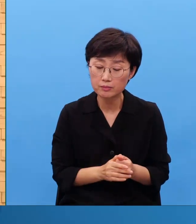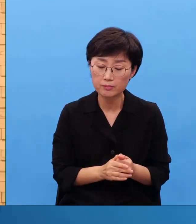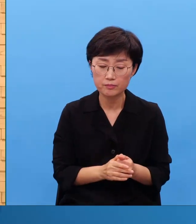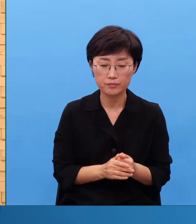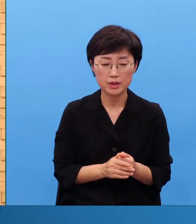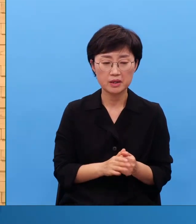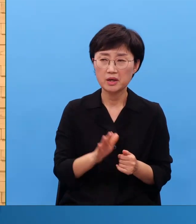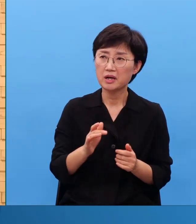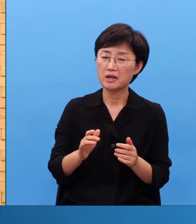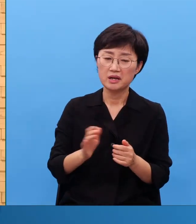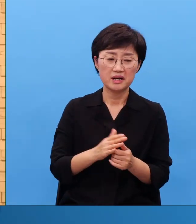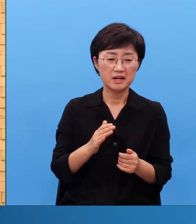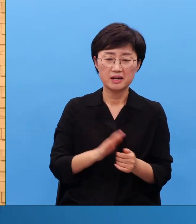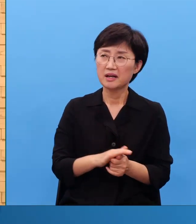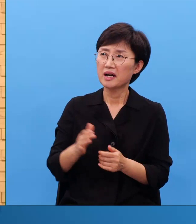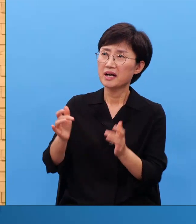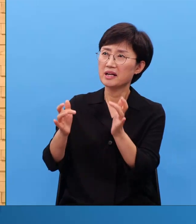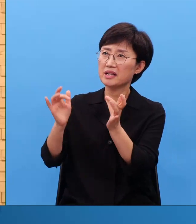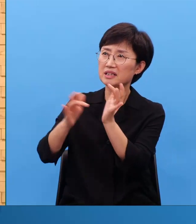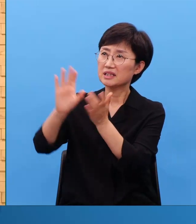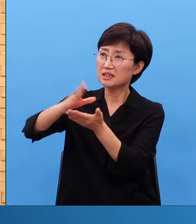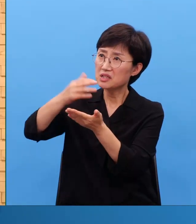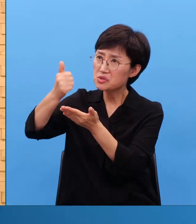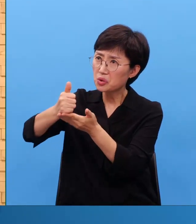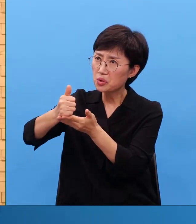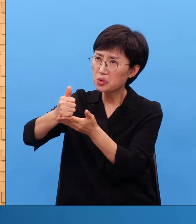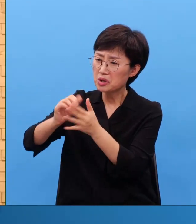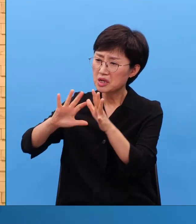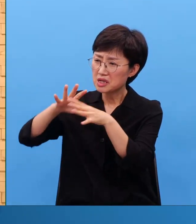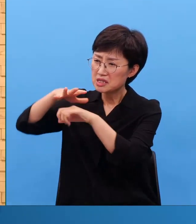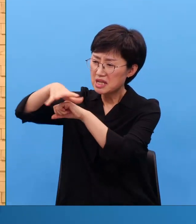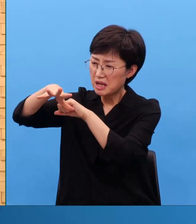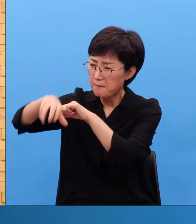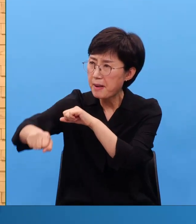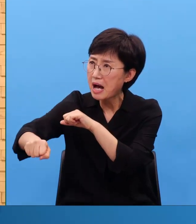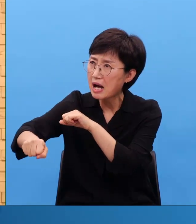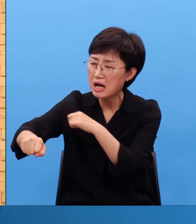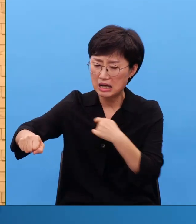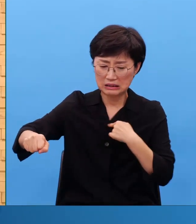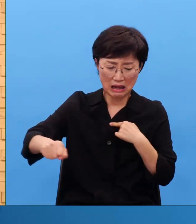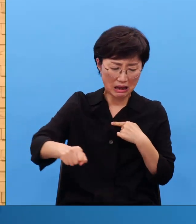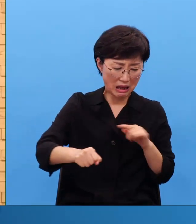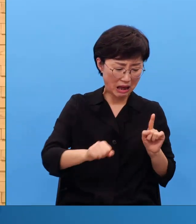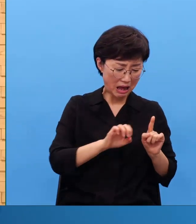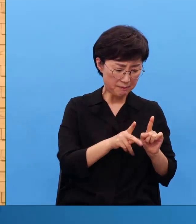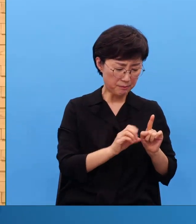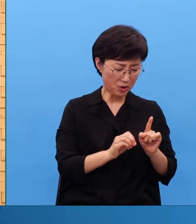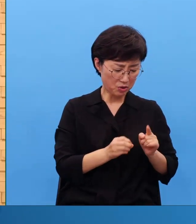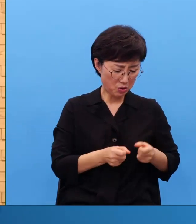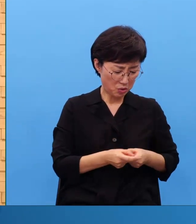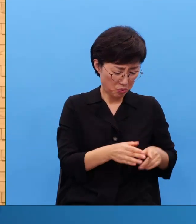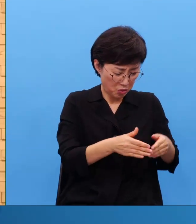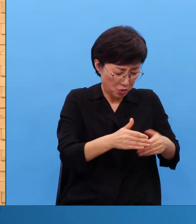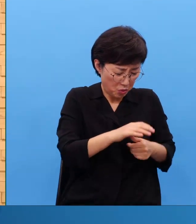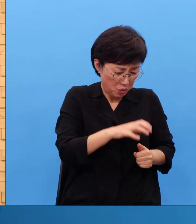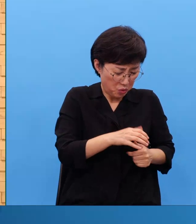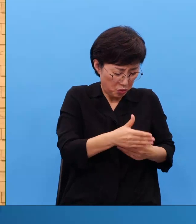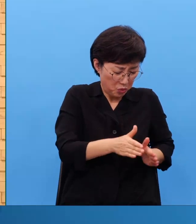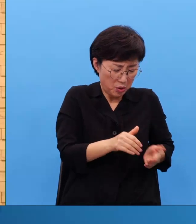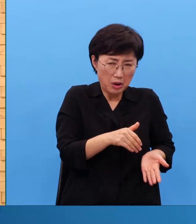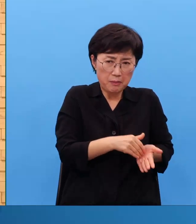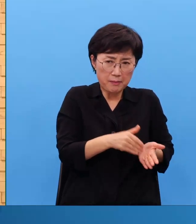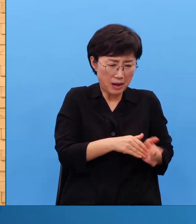평밖에 차지를 못했구나. Christ has seized all the 나폴레옹 nation and all the 말이에요. land, but I haven't received anything. 섬에서 And he said that on that island. 지금 보니까